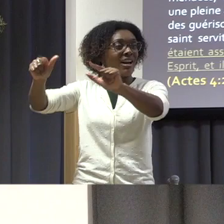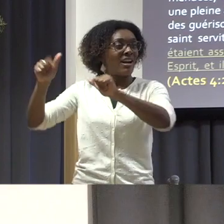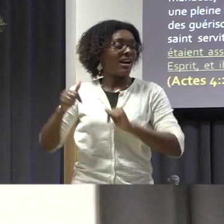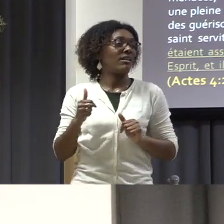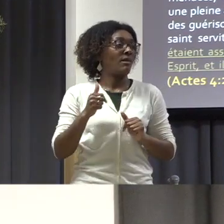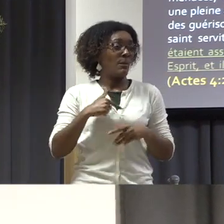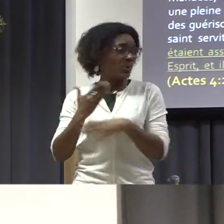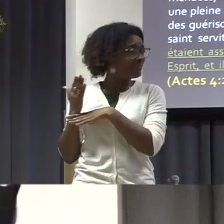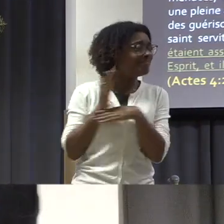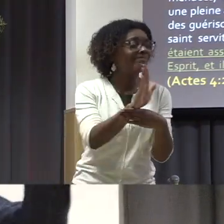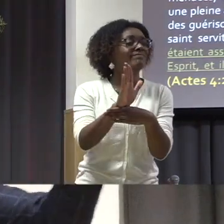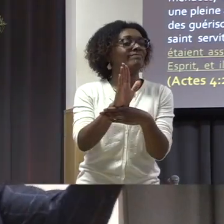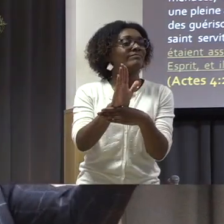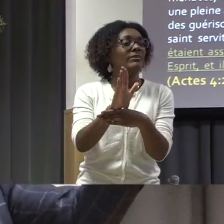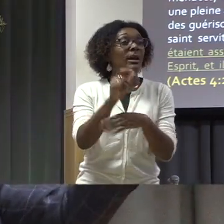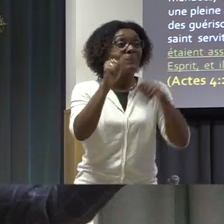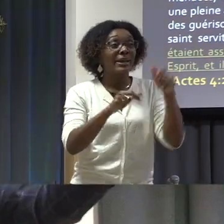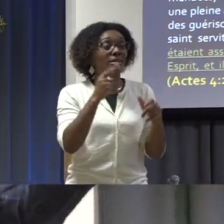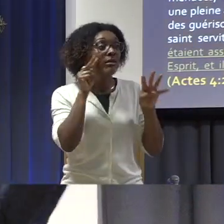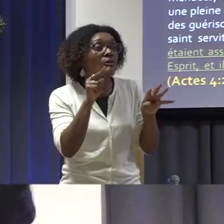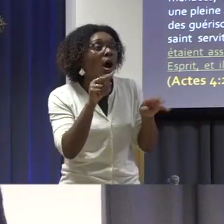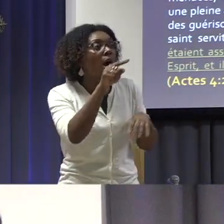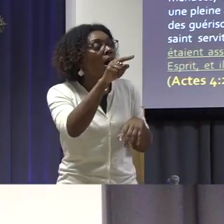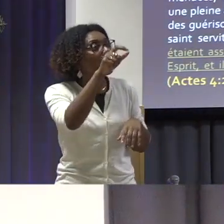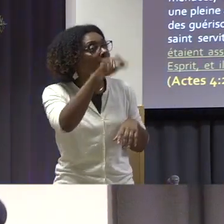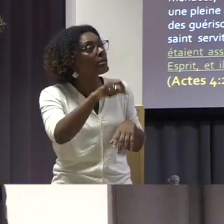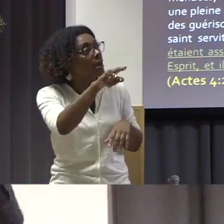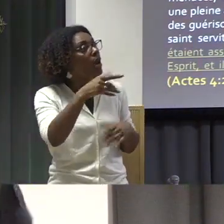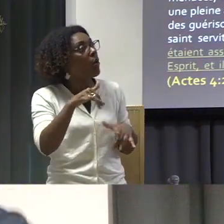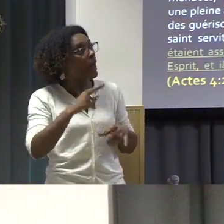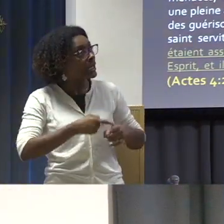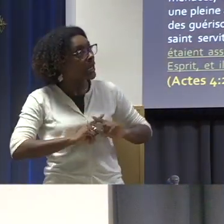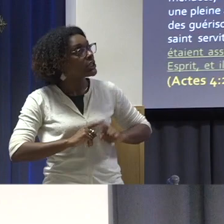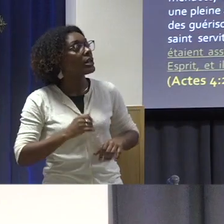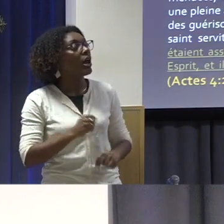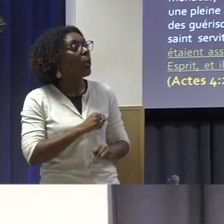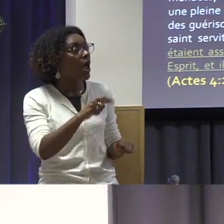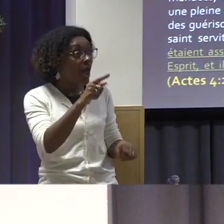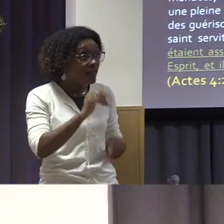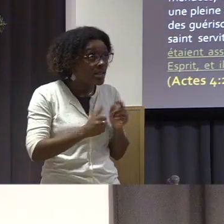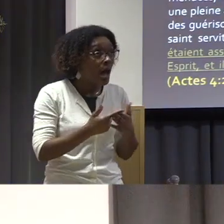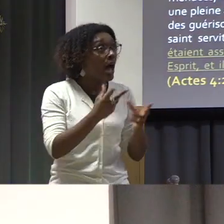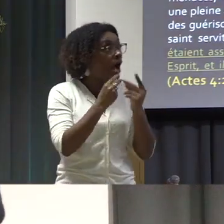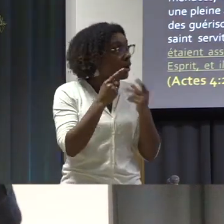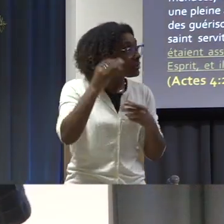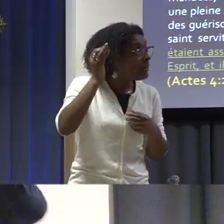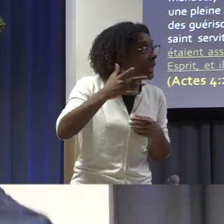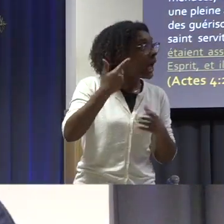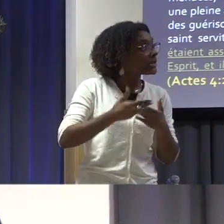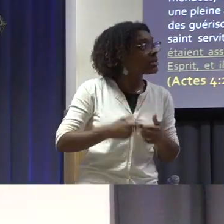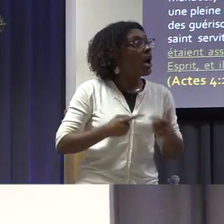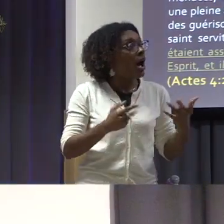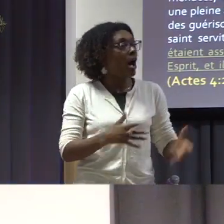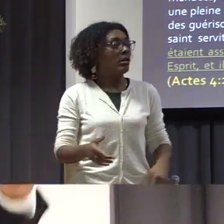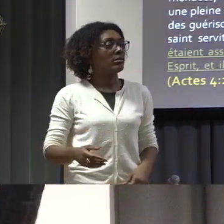et que les gens au loin entendit un bruit il ya un bruit à fondary et un bruit au 25 rue godard